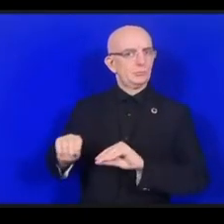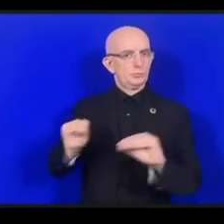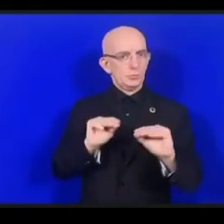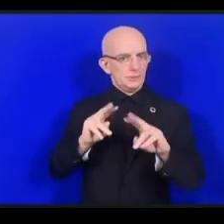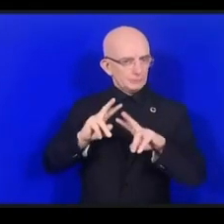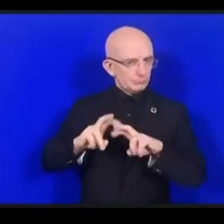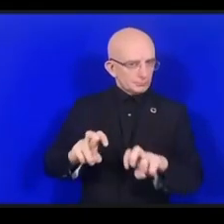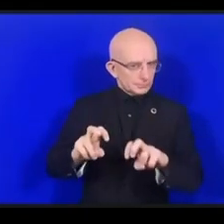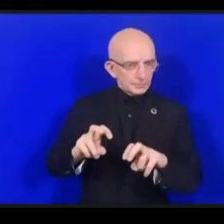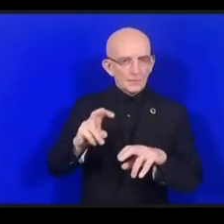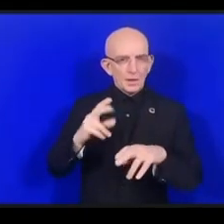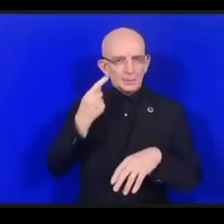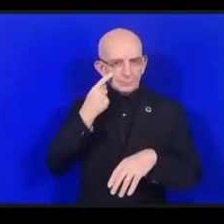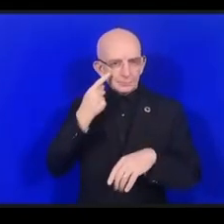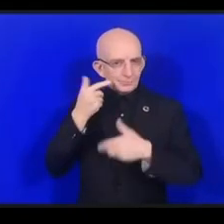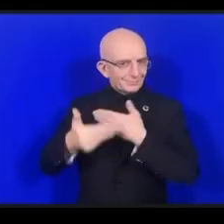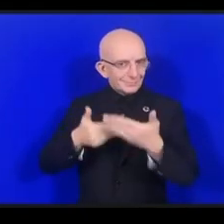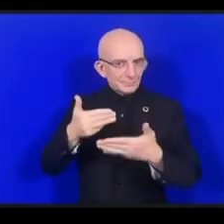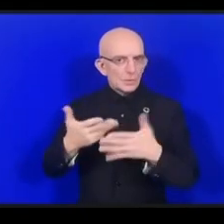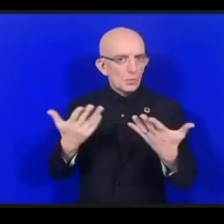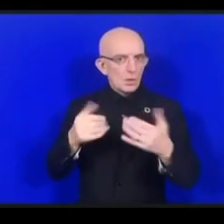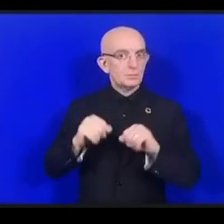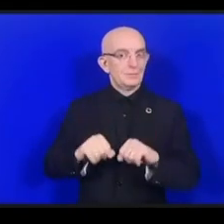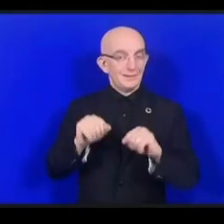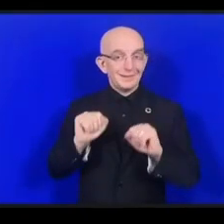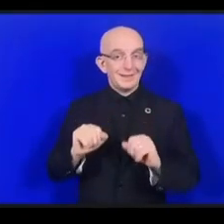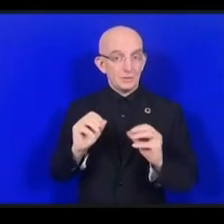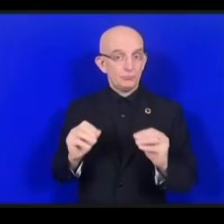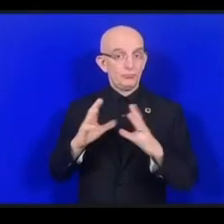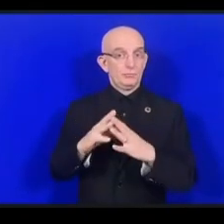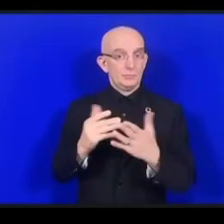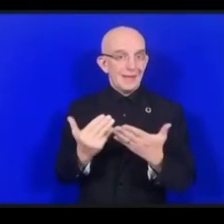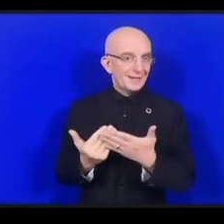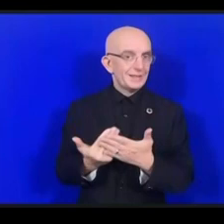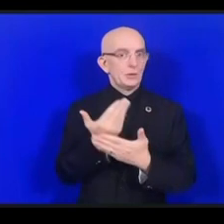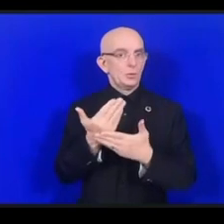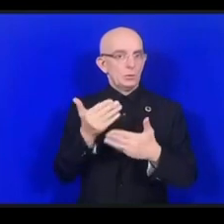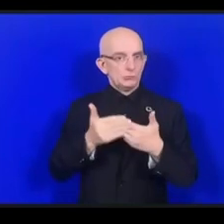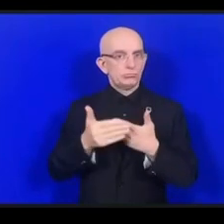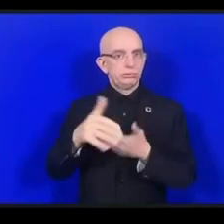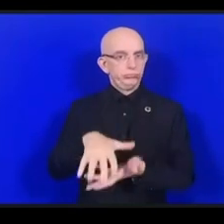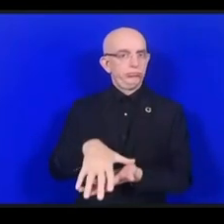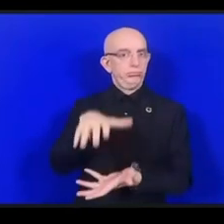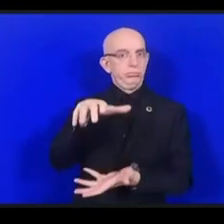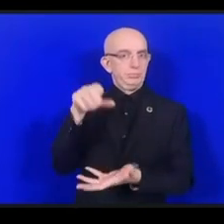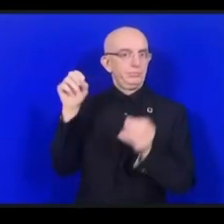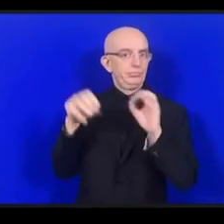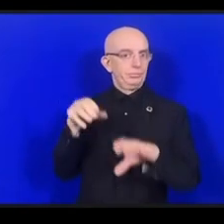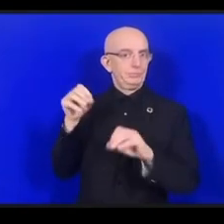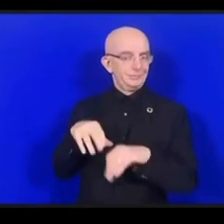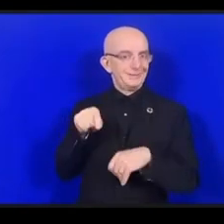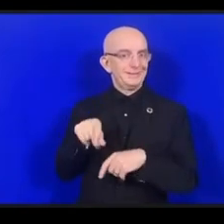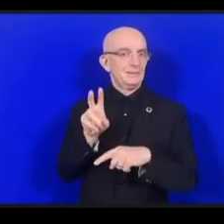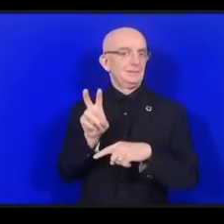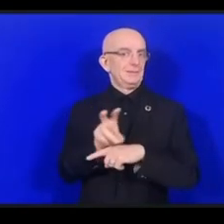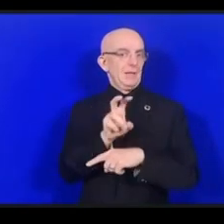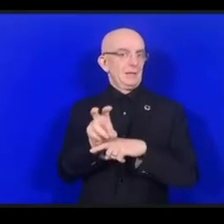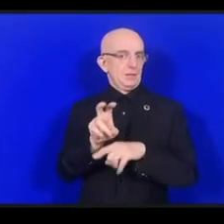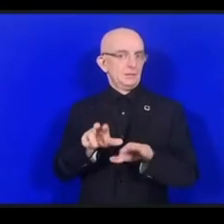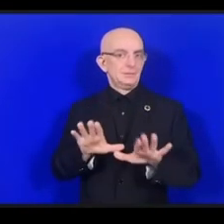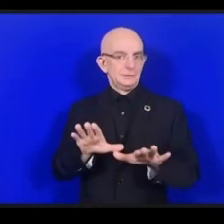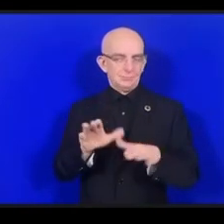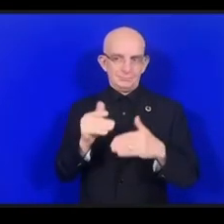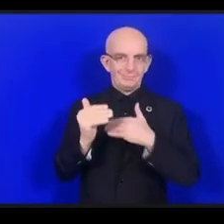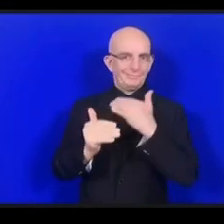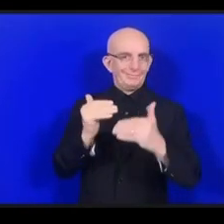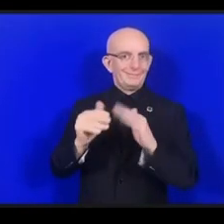全标准的这样的一个数据库或者标准库，这样教育专家可以用。另外还